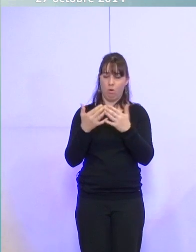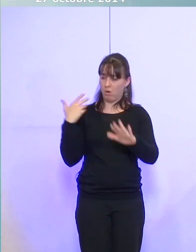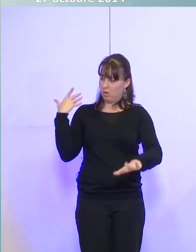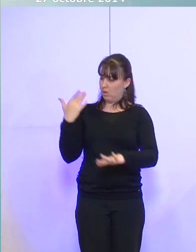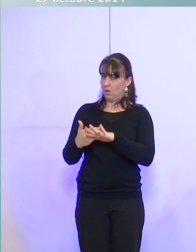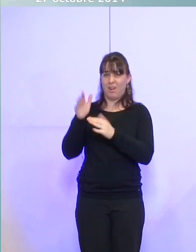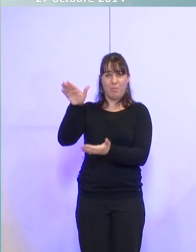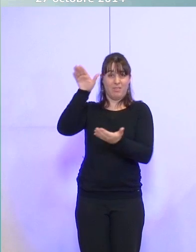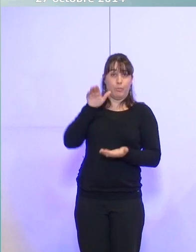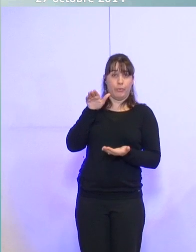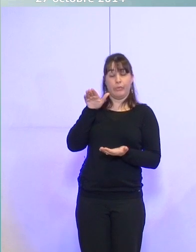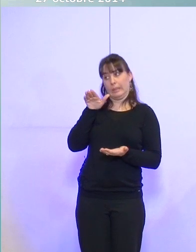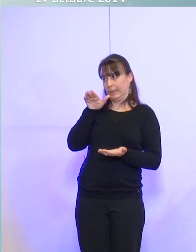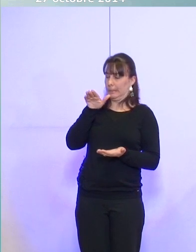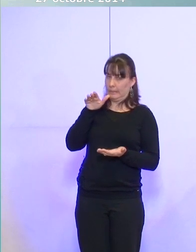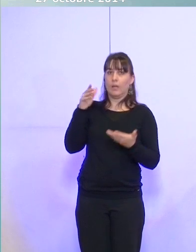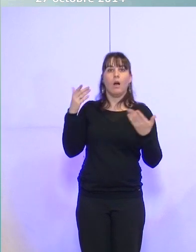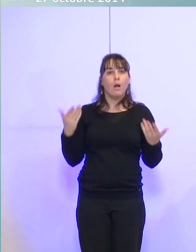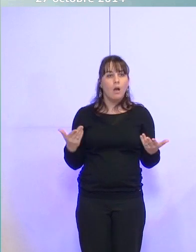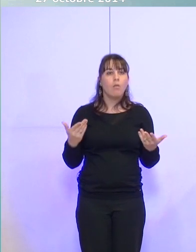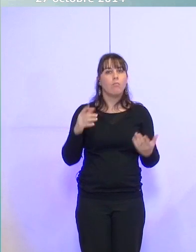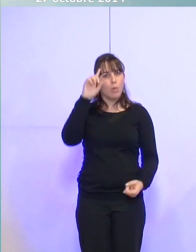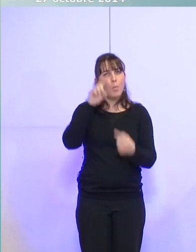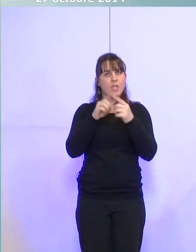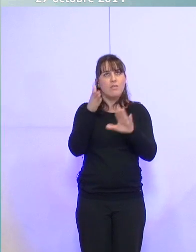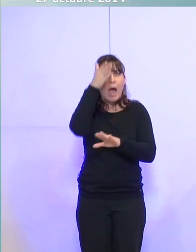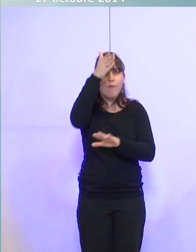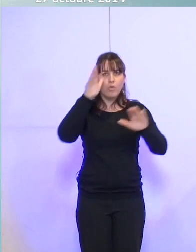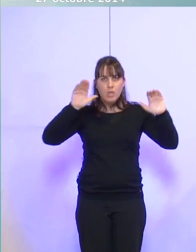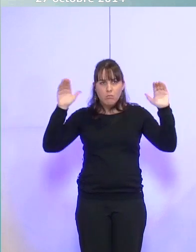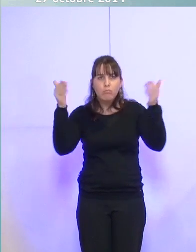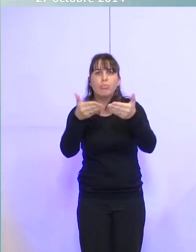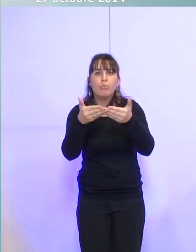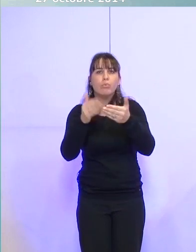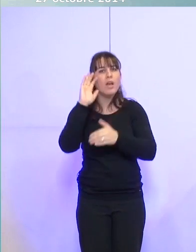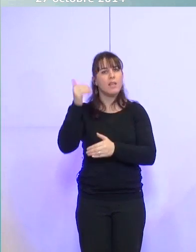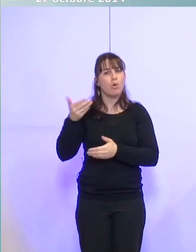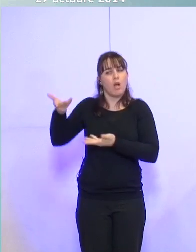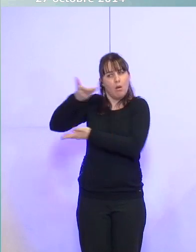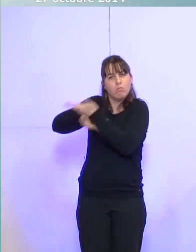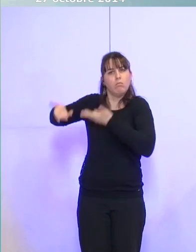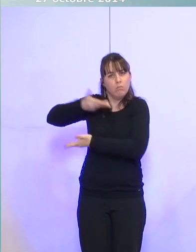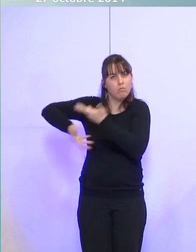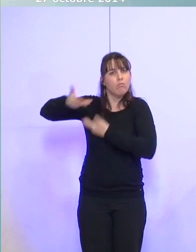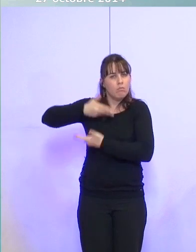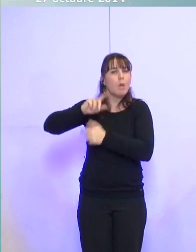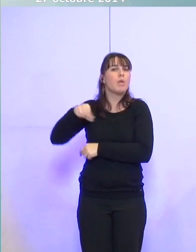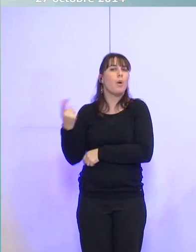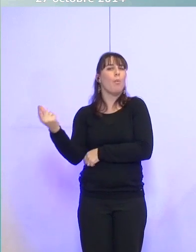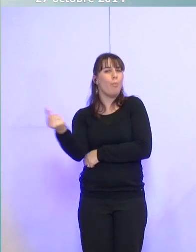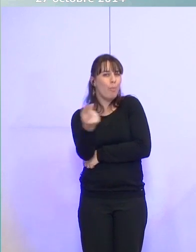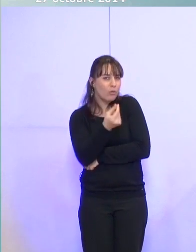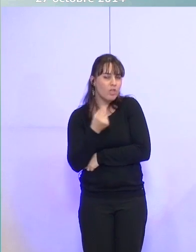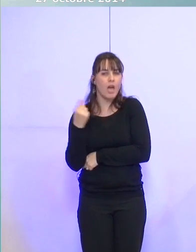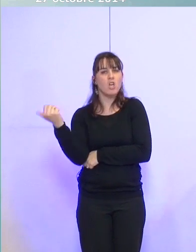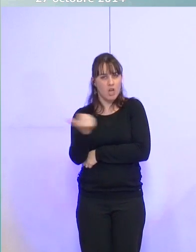situation, mais bien de nous tourner vers l'avenir. Et lors des discussions que nous avons eues avec les différents partenaires